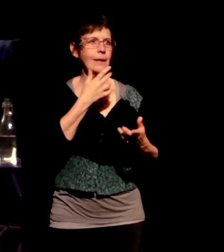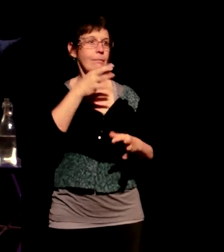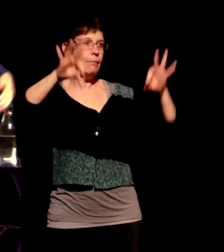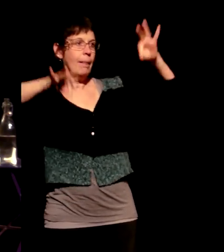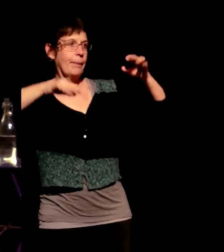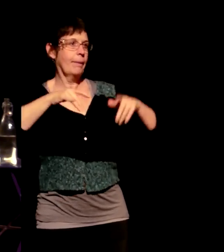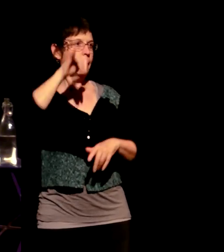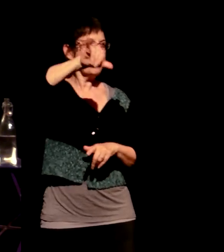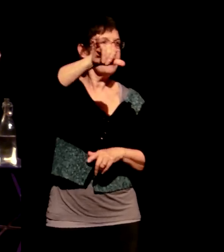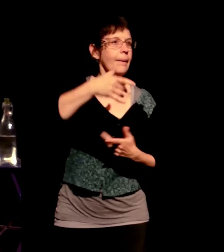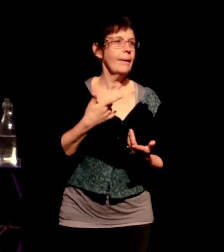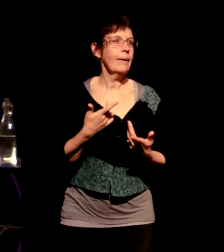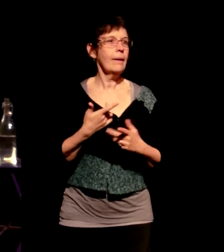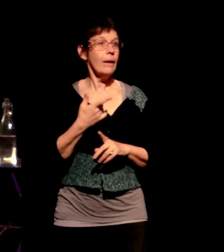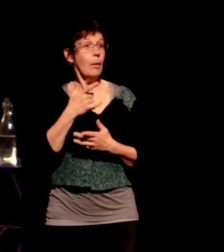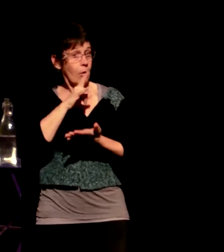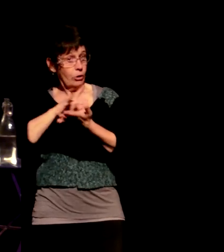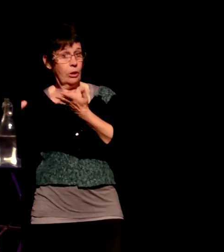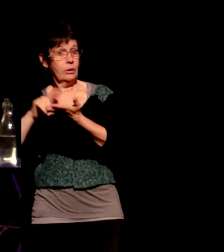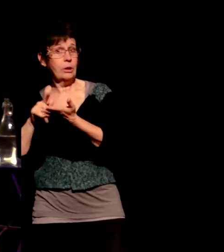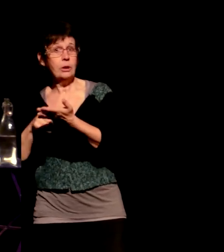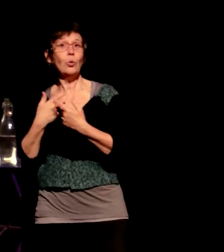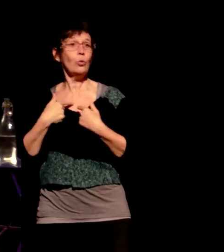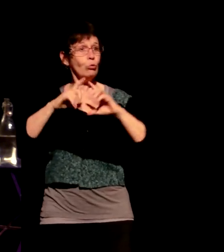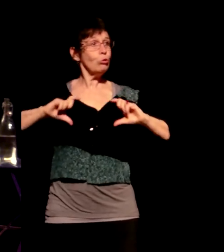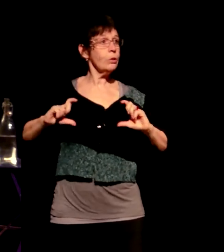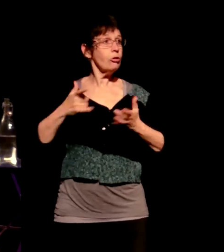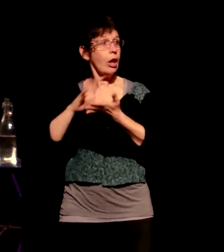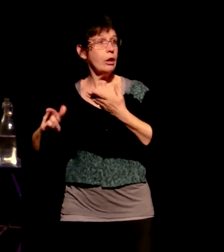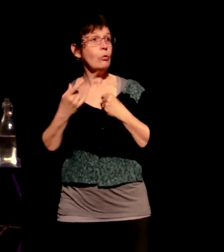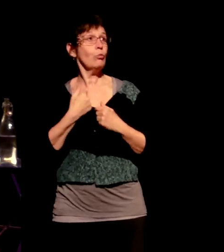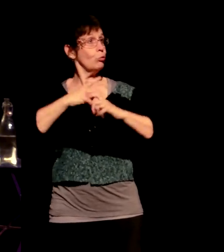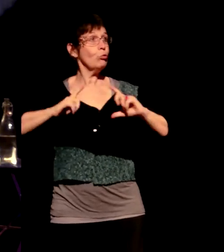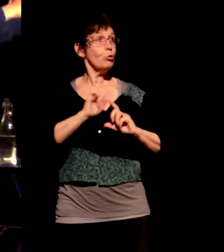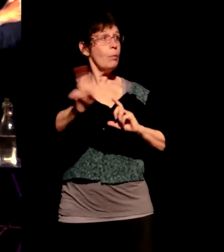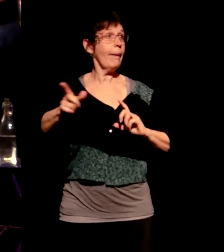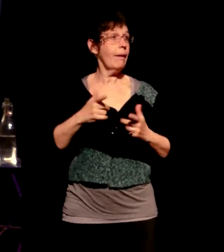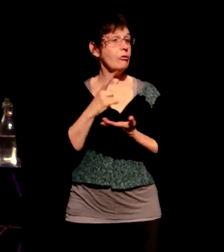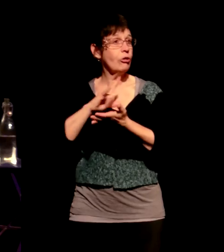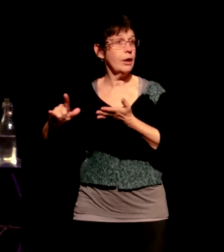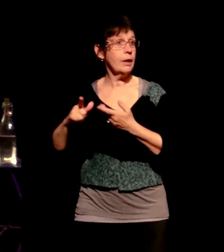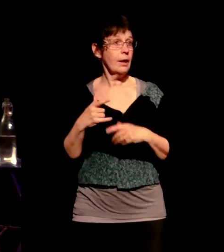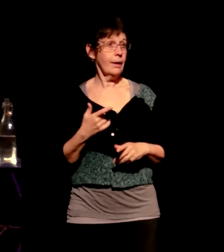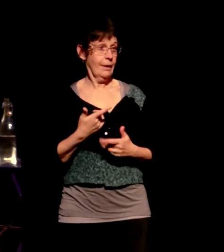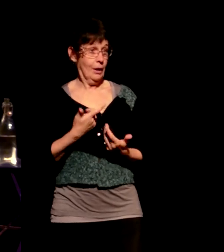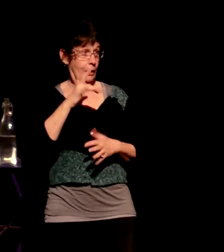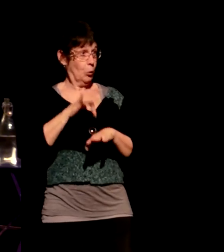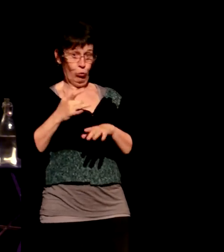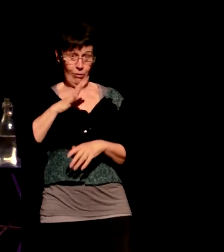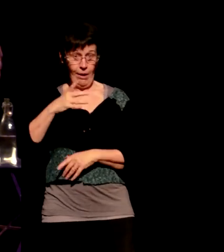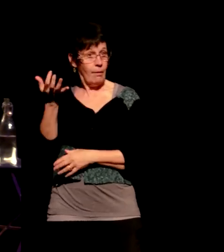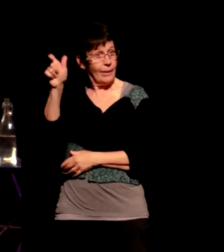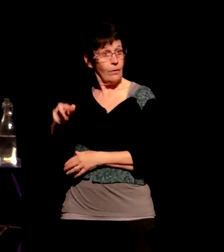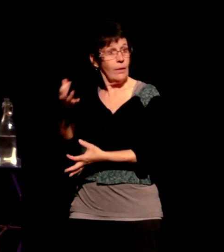qui disent « je suis Charlie ». J'ai fait cette conférence dans un collège où ils me racontaient que pendant une semaine, dans la cour de récré, les Arabes étaient d'un côté, les Blancs étaient de l'autre côté. Pendant